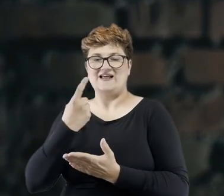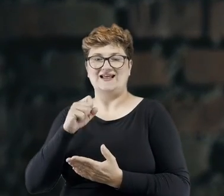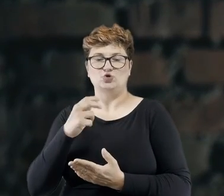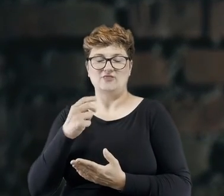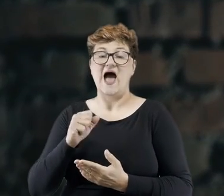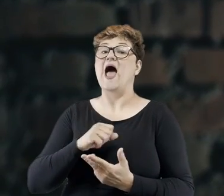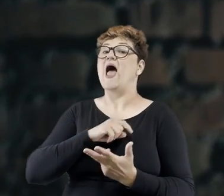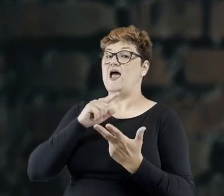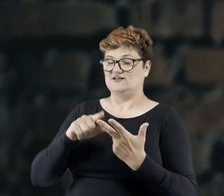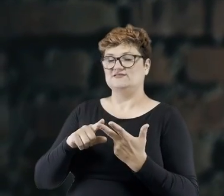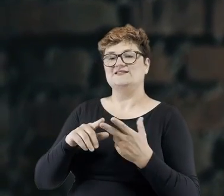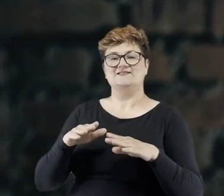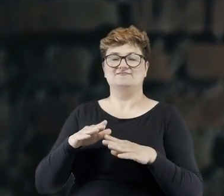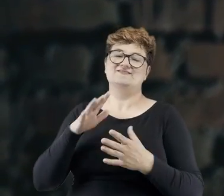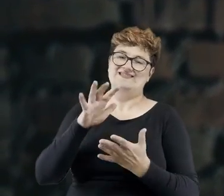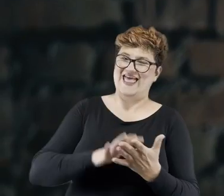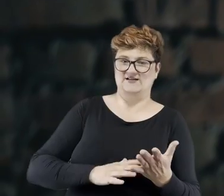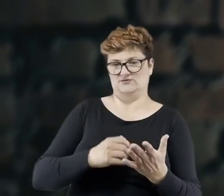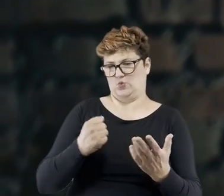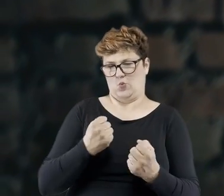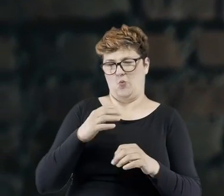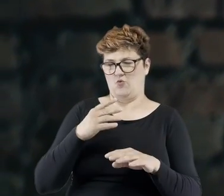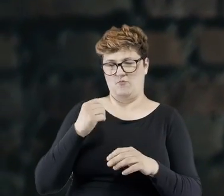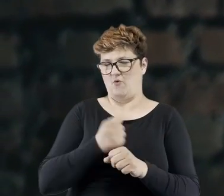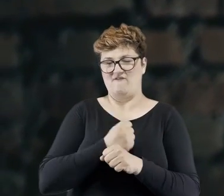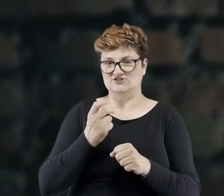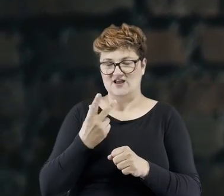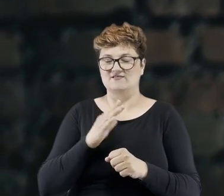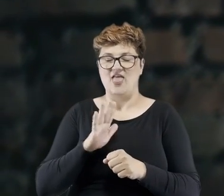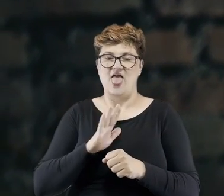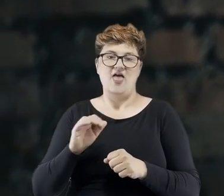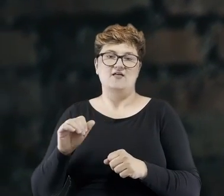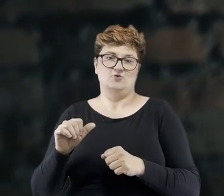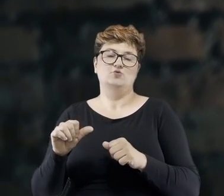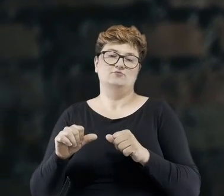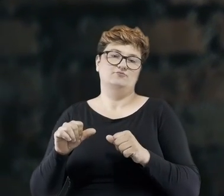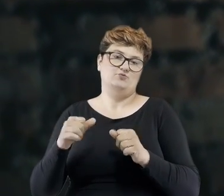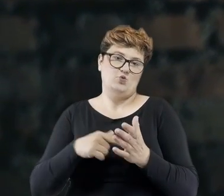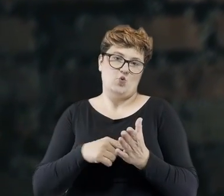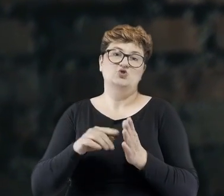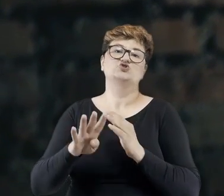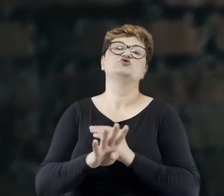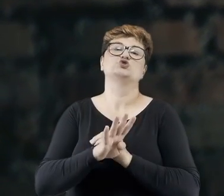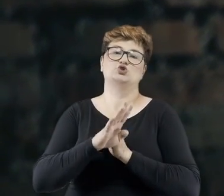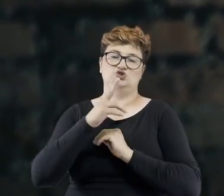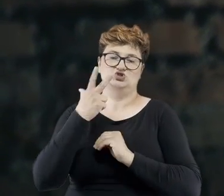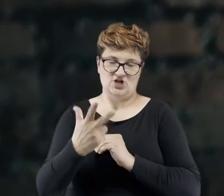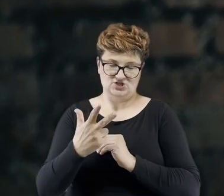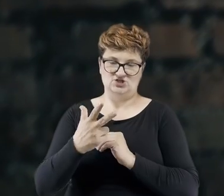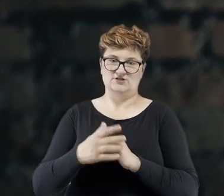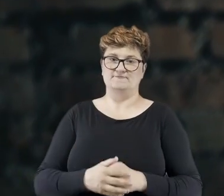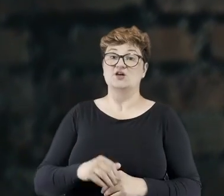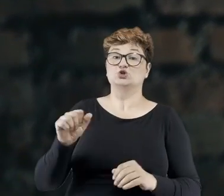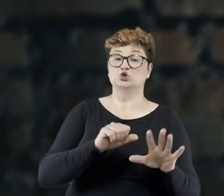Dantona, napisała też taki tekst, który nie traktowała tak bardzo serio i to był 93, tak się nazywa ten tekst.